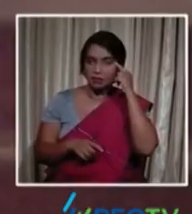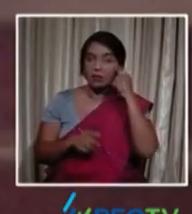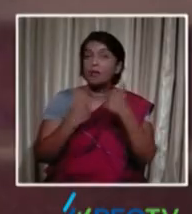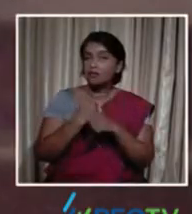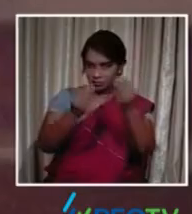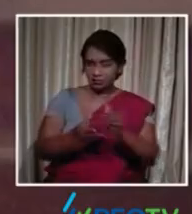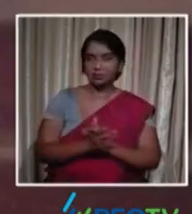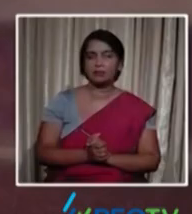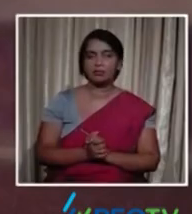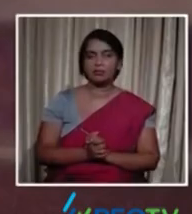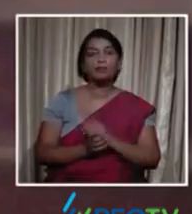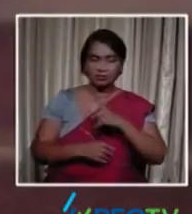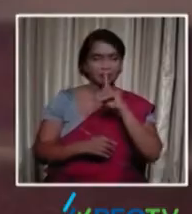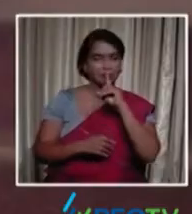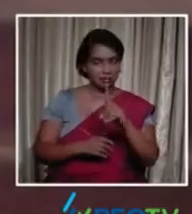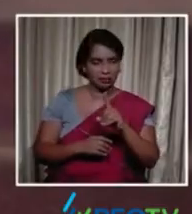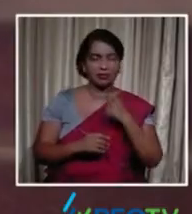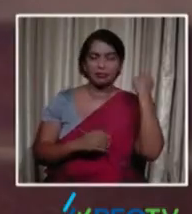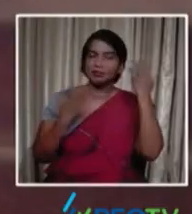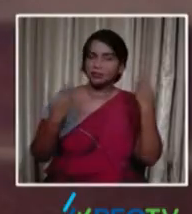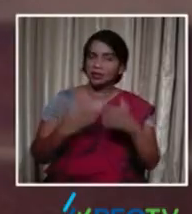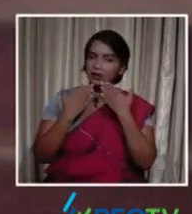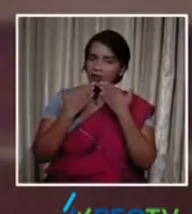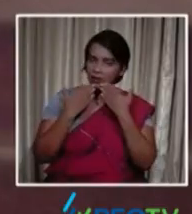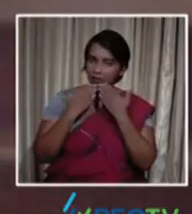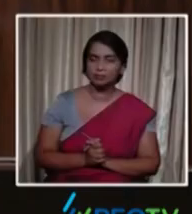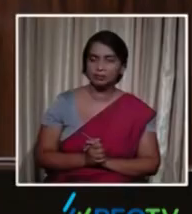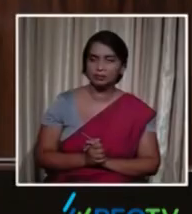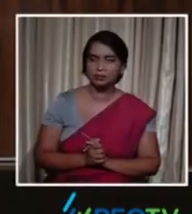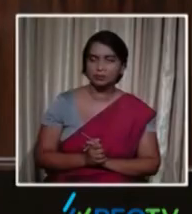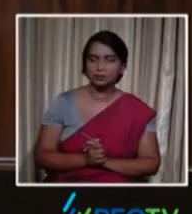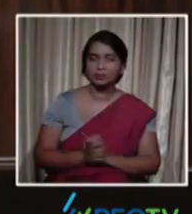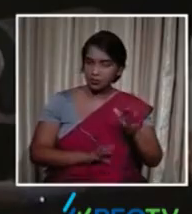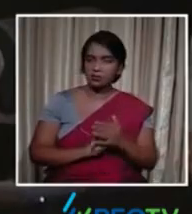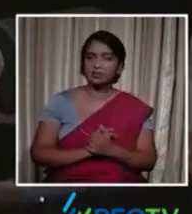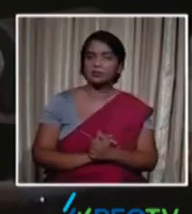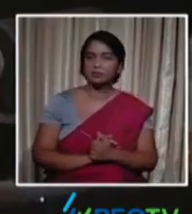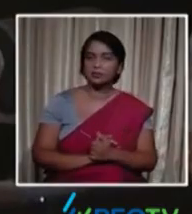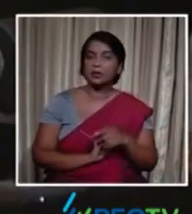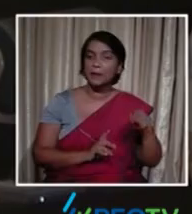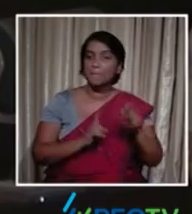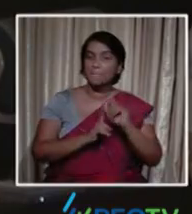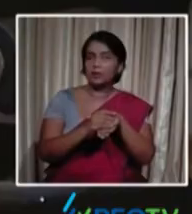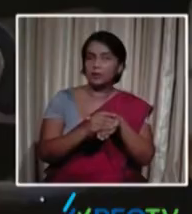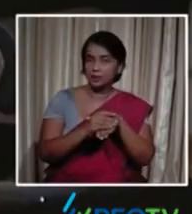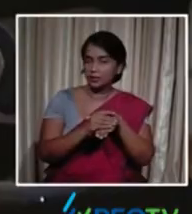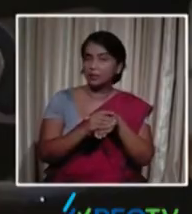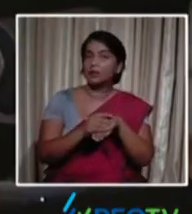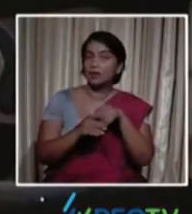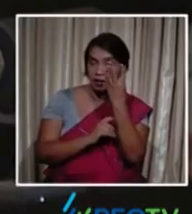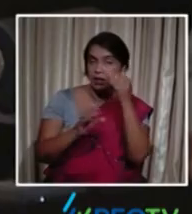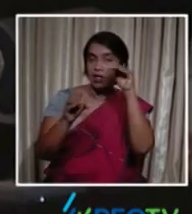නිර්මාණය වේවා කියලා ප්‍රාර්ථනා කරමින් මම නිහඬ වෙන අවශ්‍යතාවය ඉල්ලා හිටනවා. බොහොමත්ම ස්තුතියි. අනුර දිසානායක මැතිතුමා. මේ පාර්ලිමේන්තුව තුල මේ